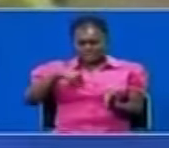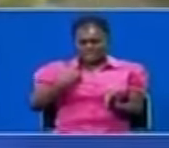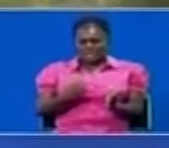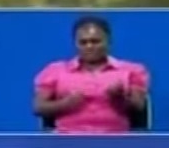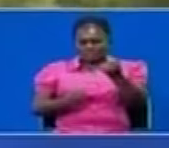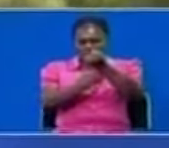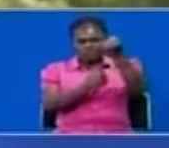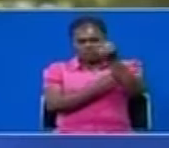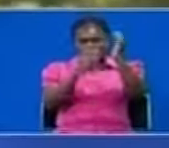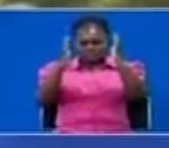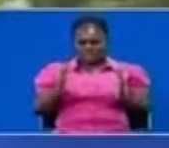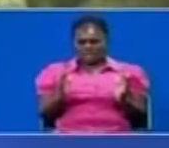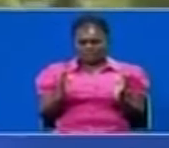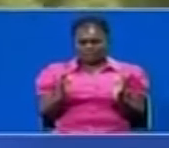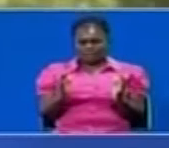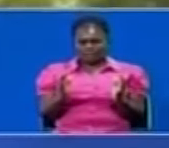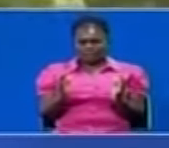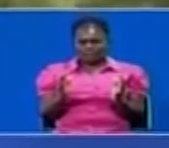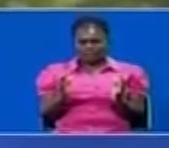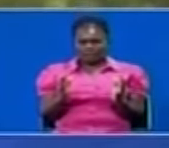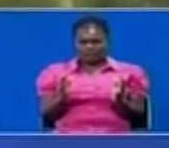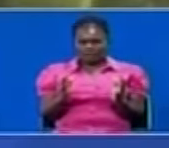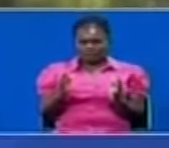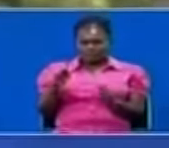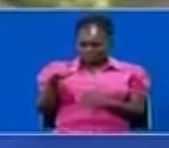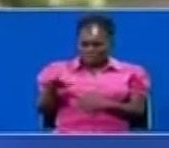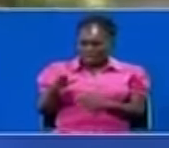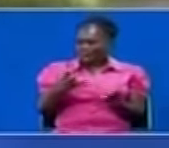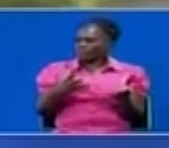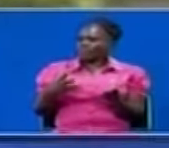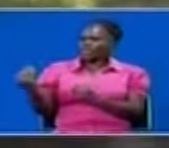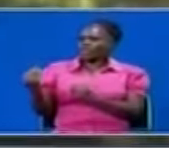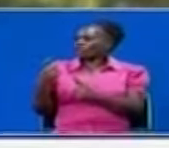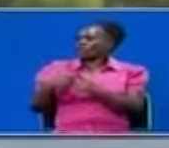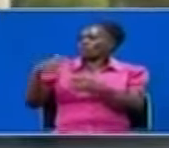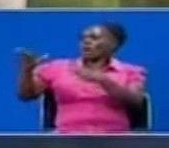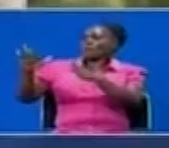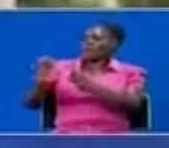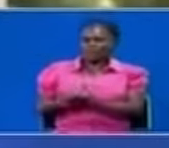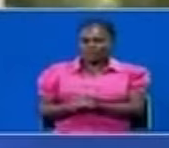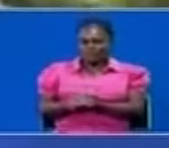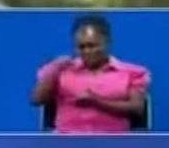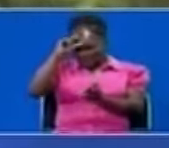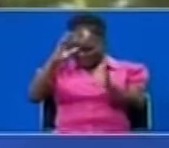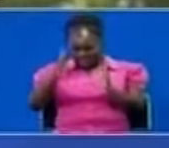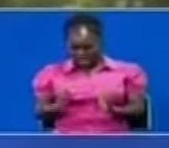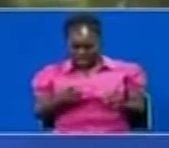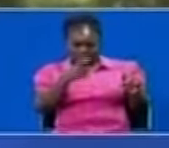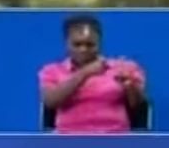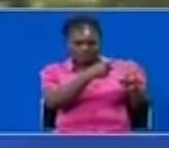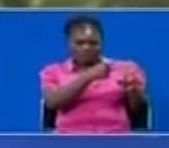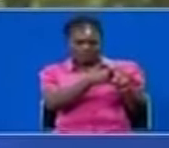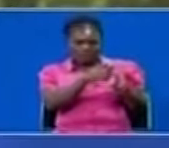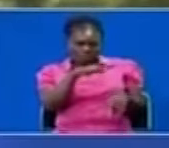shabiki mkubwa wa makesi. Hiyo ulagai wako peleka kule umetoka. Gavana Mvurya na deputy